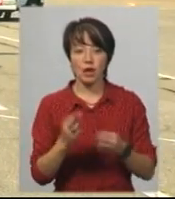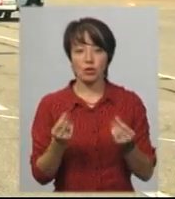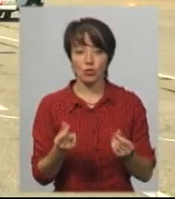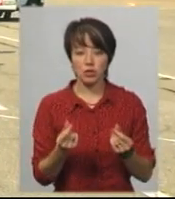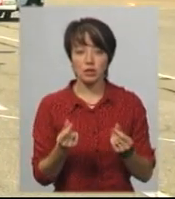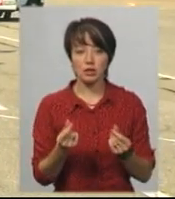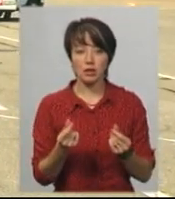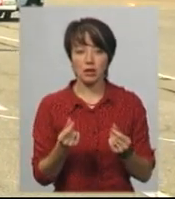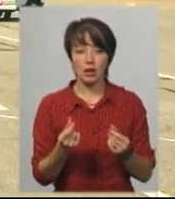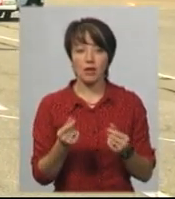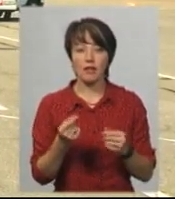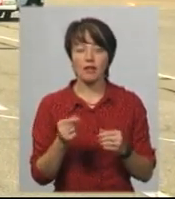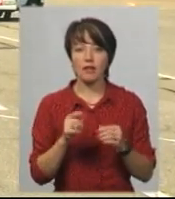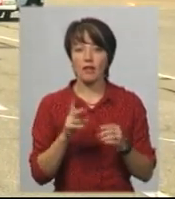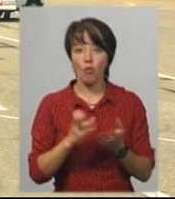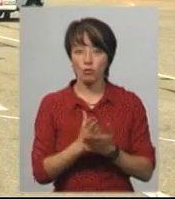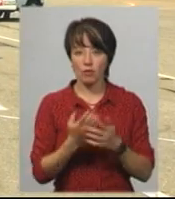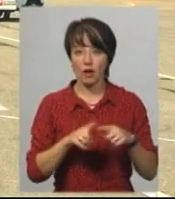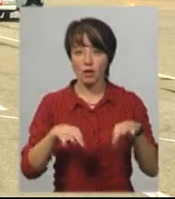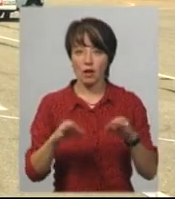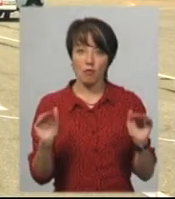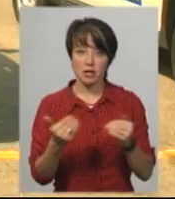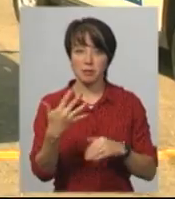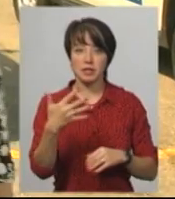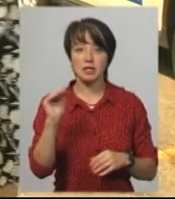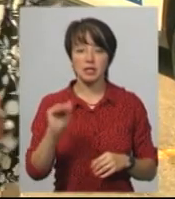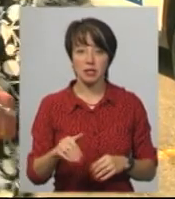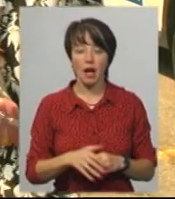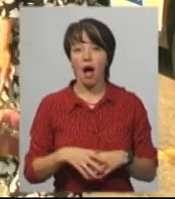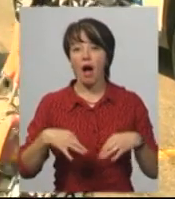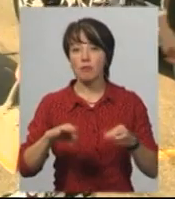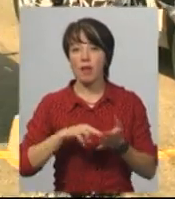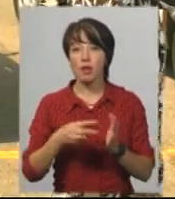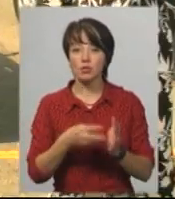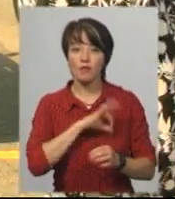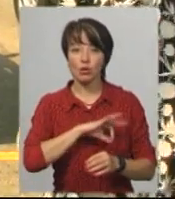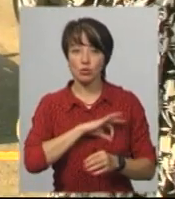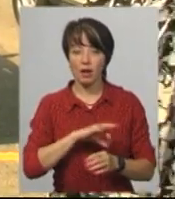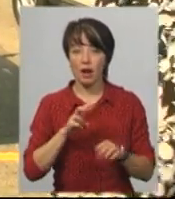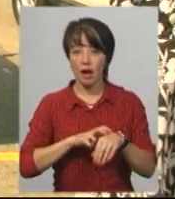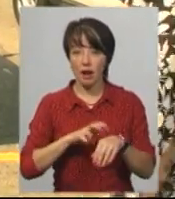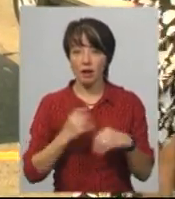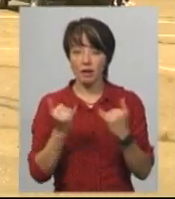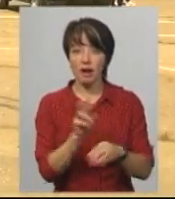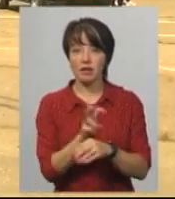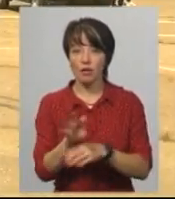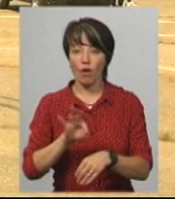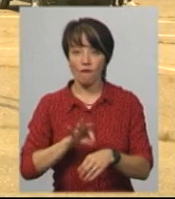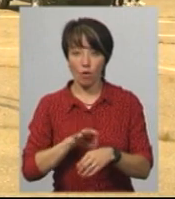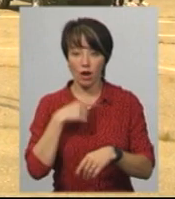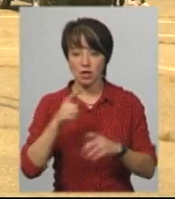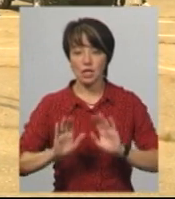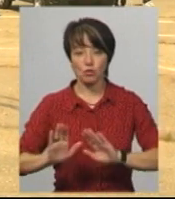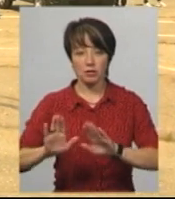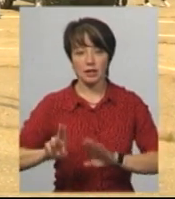на обслуговування цього автомобіля, і це буде в межах 50 тисяч. Автомобілі планується використовувати лікарями для відвідування хворих, каже